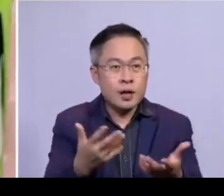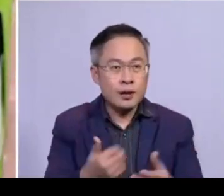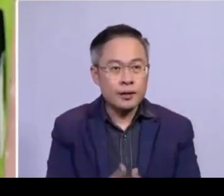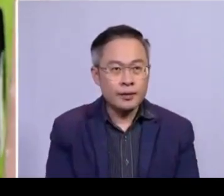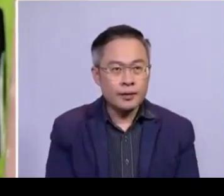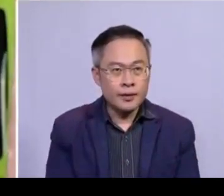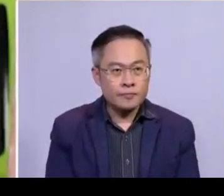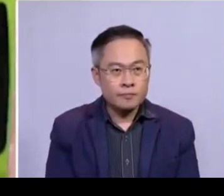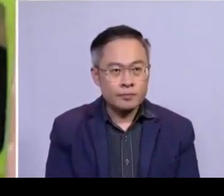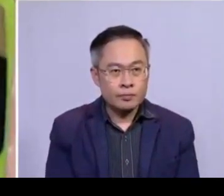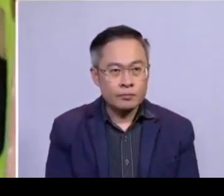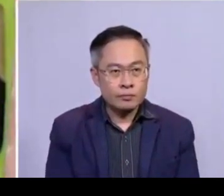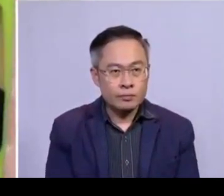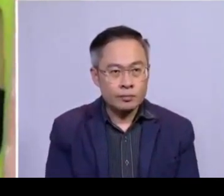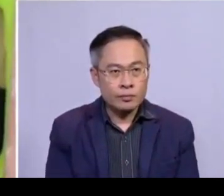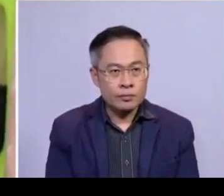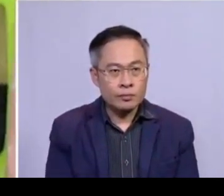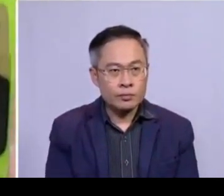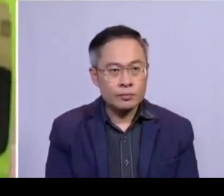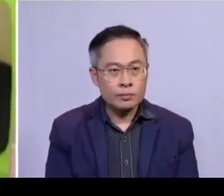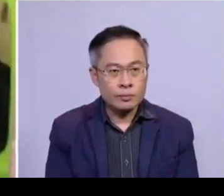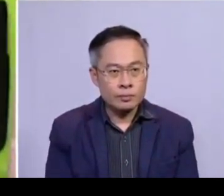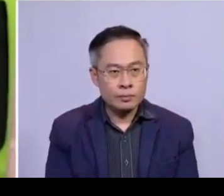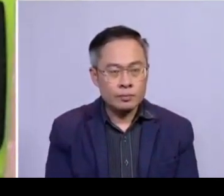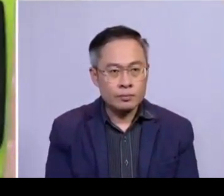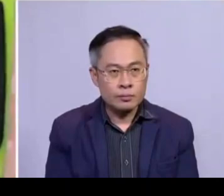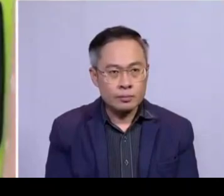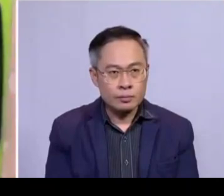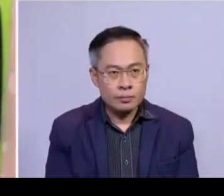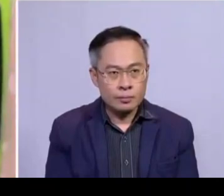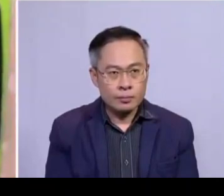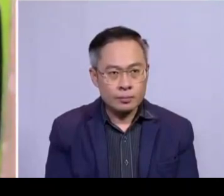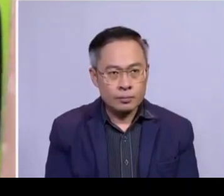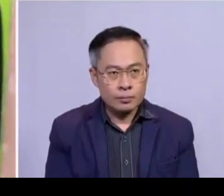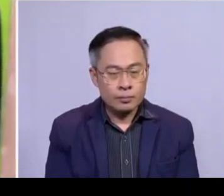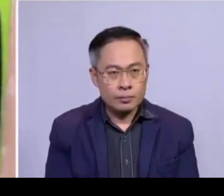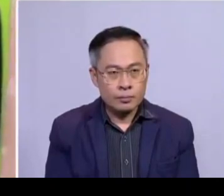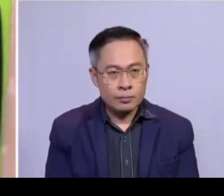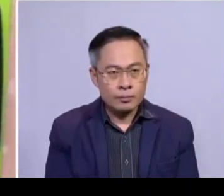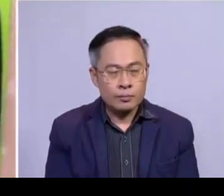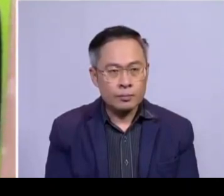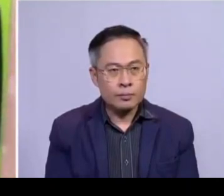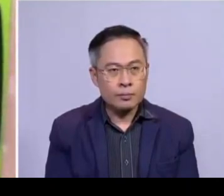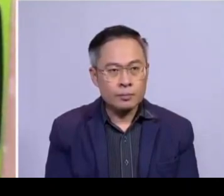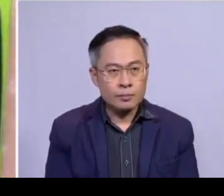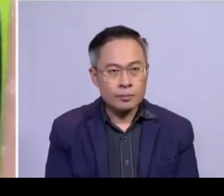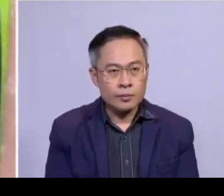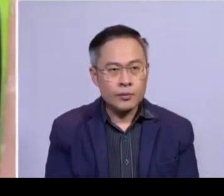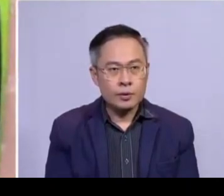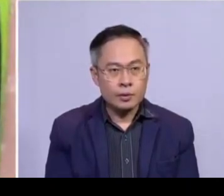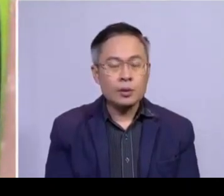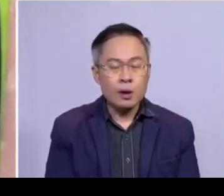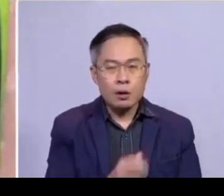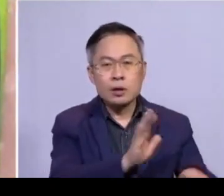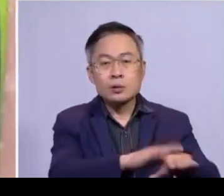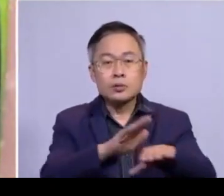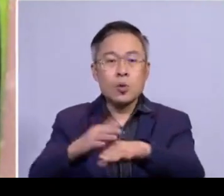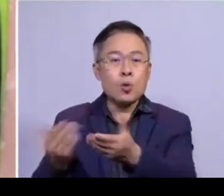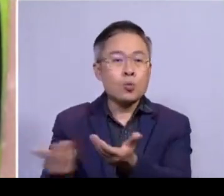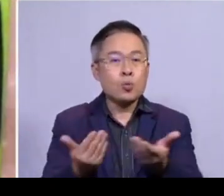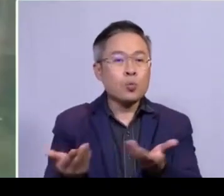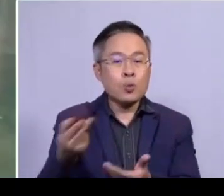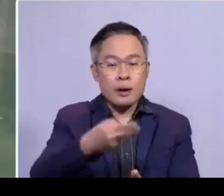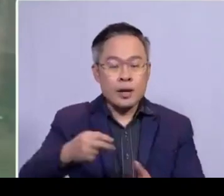นก็ชวนบักพวกกุ้นกลางกลางบ้านนะ ให้มาเลือกตั้งกันให้เยอะๆนะ ลูกๆล่างๆกัน